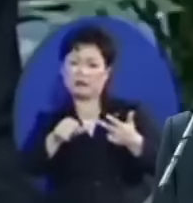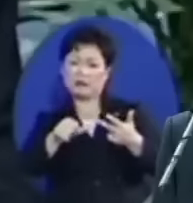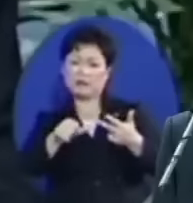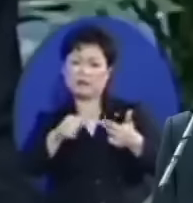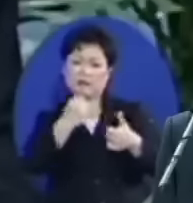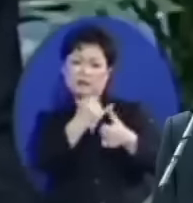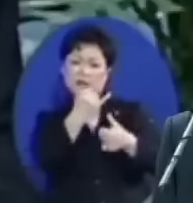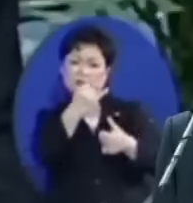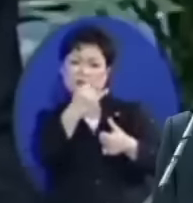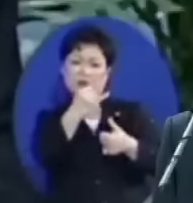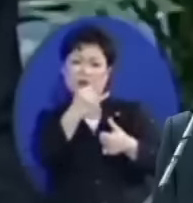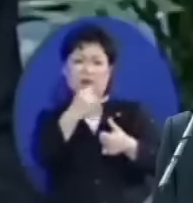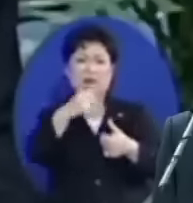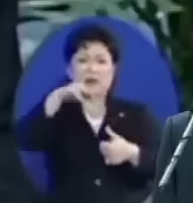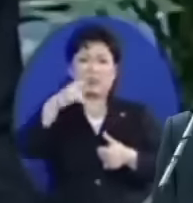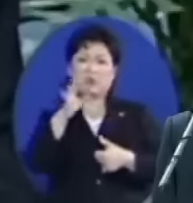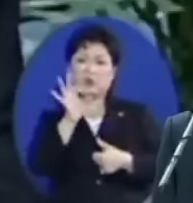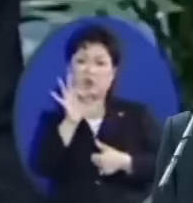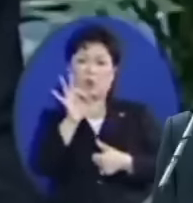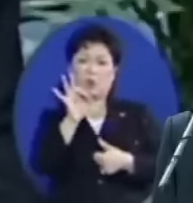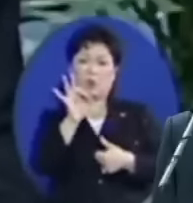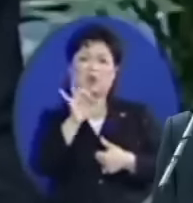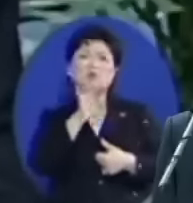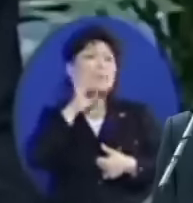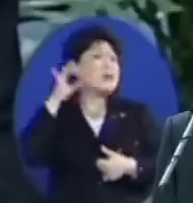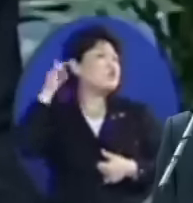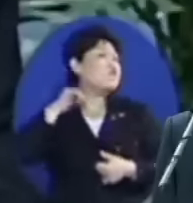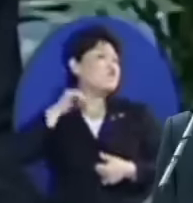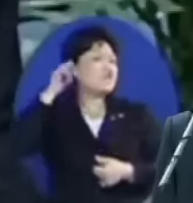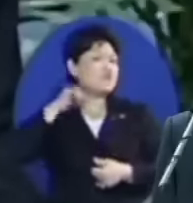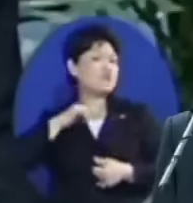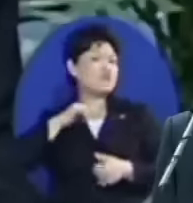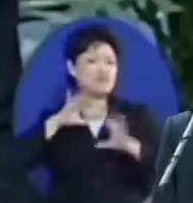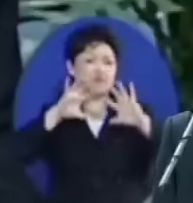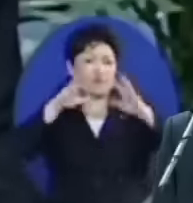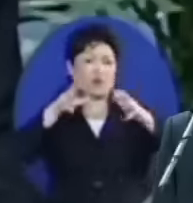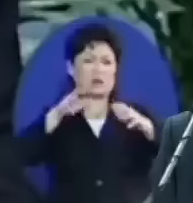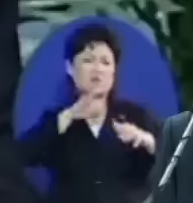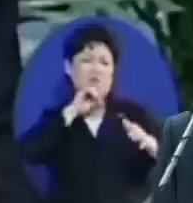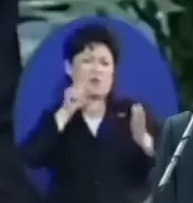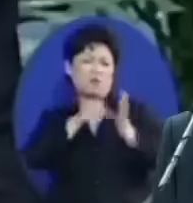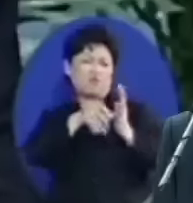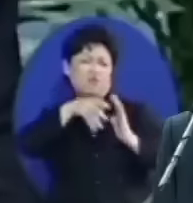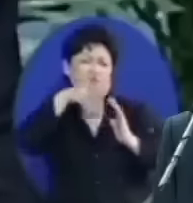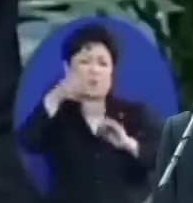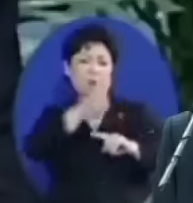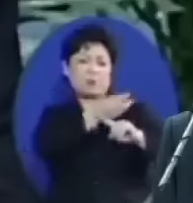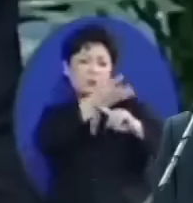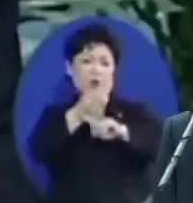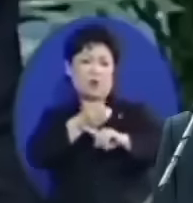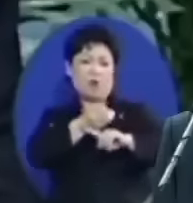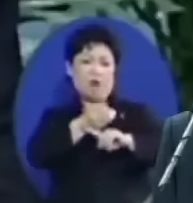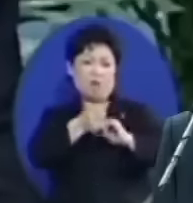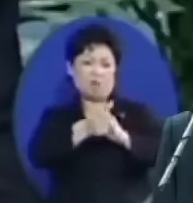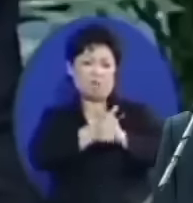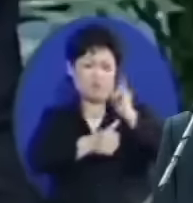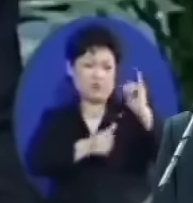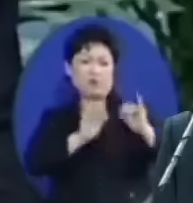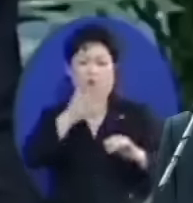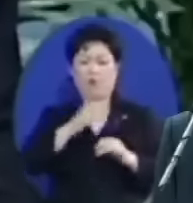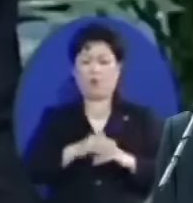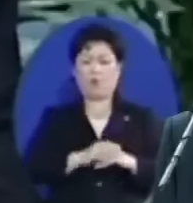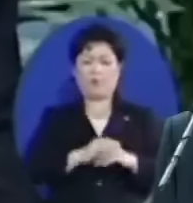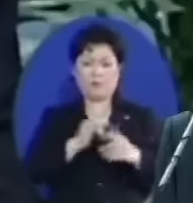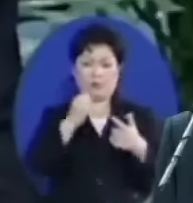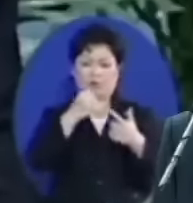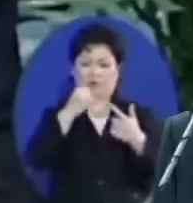큰 딸은 송경연은 중국의 국부라고 하는 손문 선생의 부인이 되었습니다.